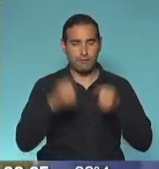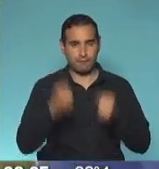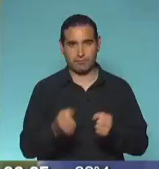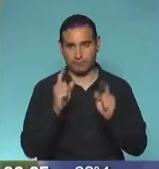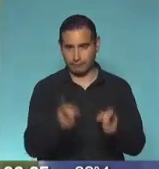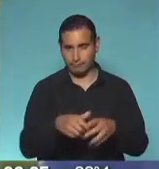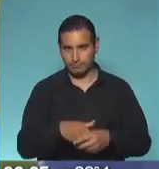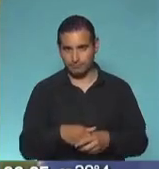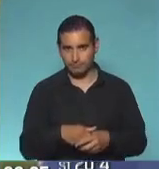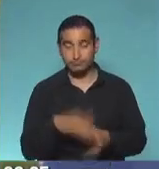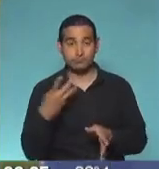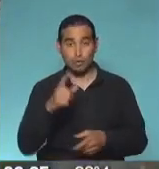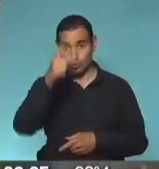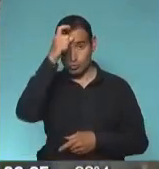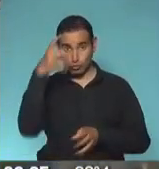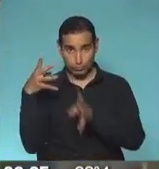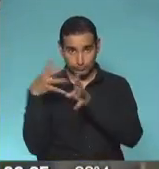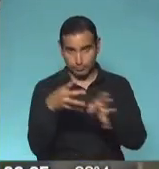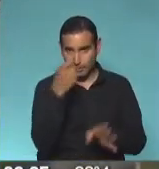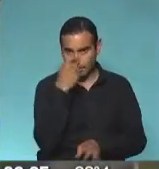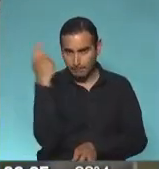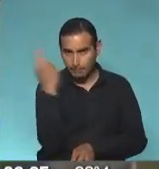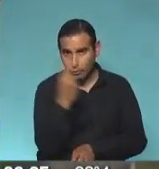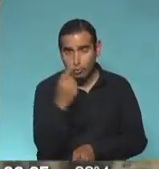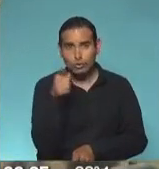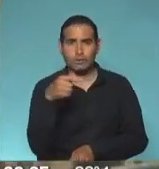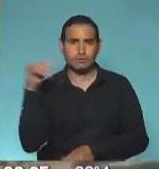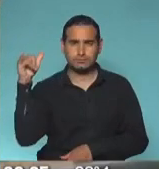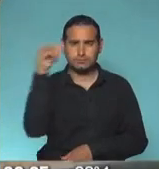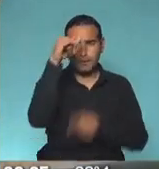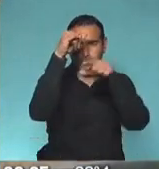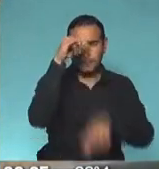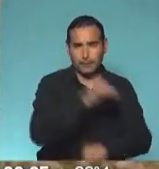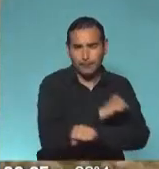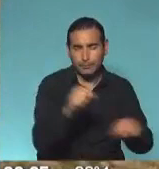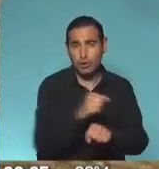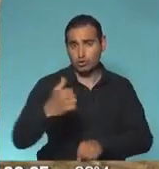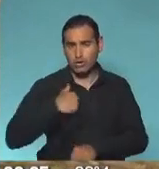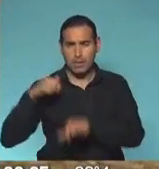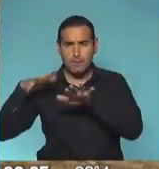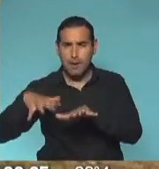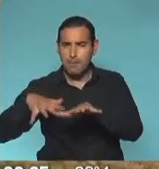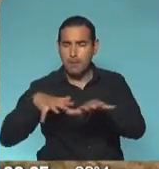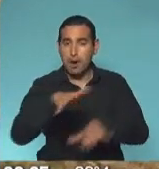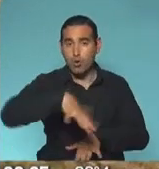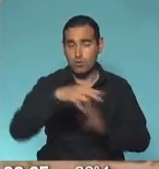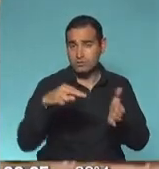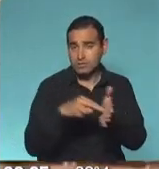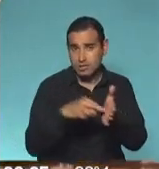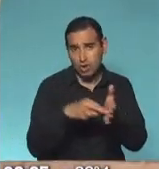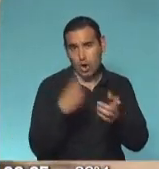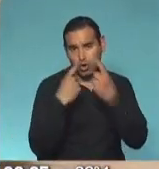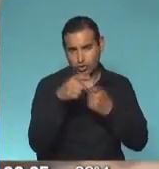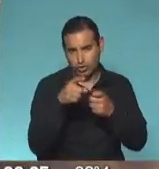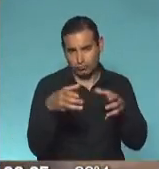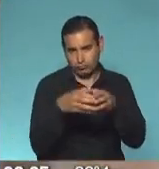La ofensiva turca se inició de inmediato con bombardeos aéreos y avance de tropas terrestres en territorio sirio controlado por los